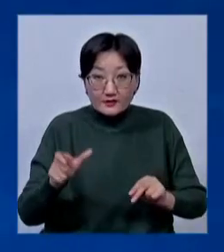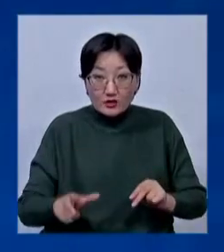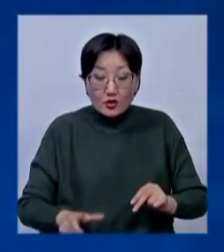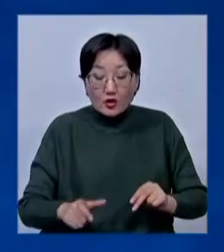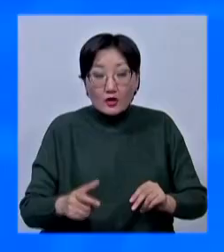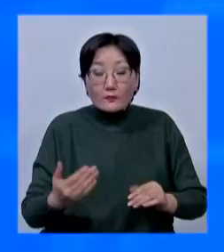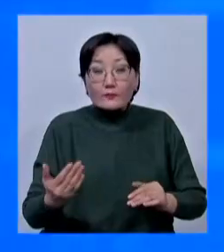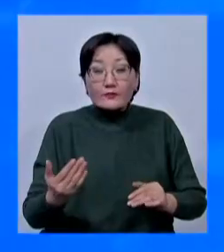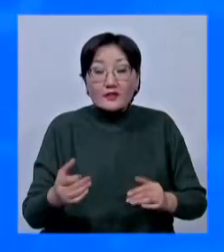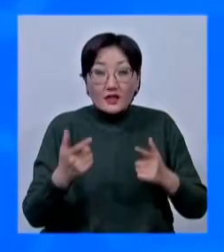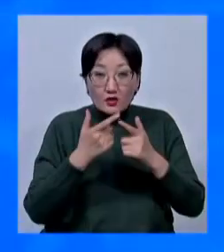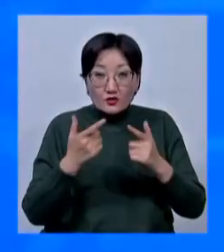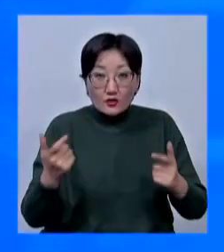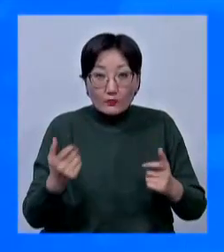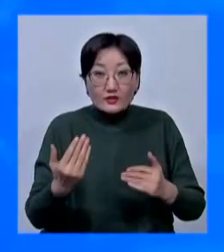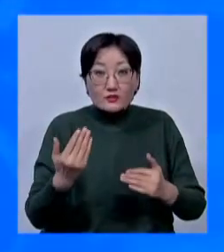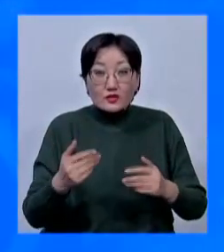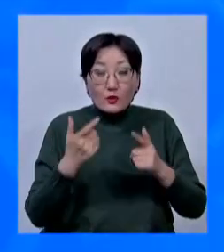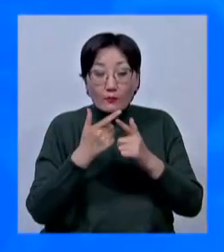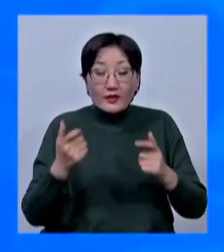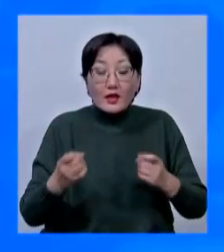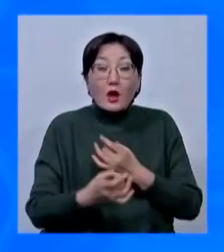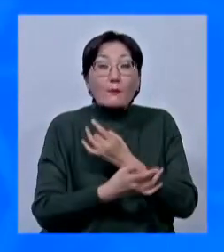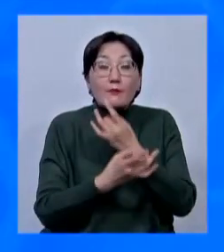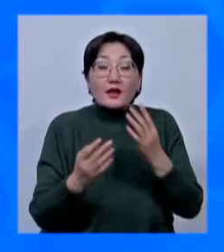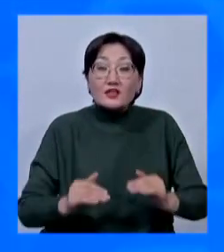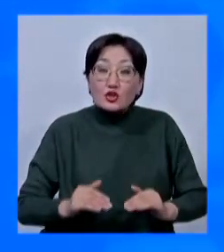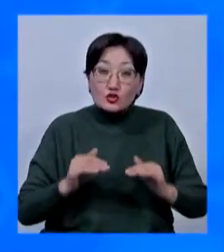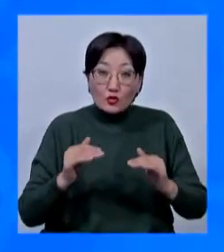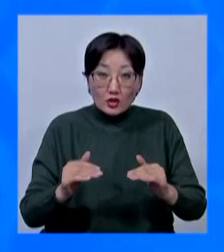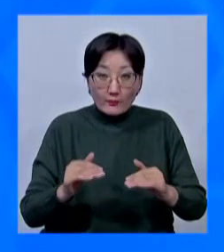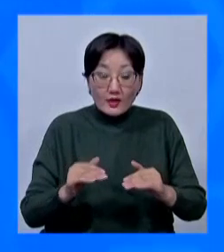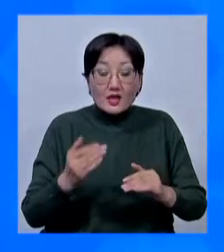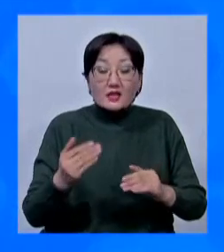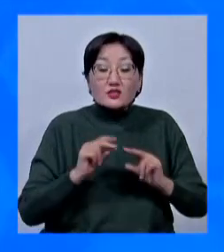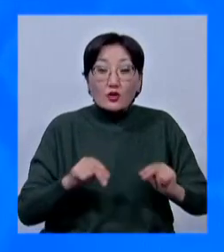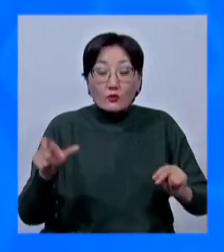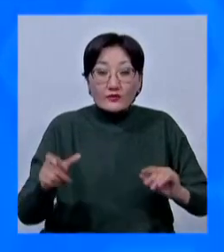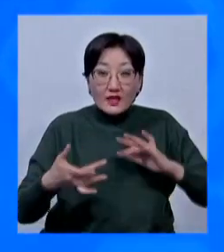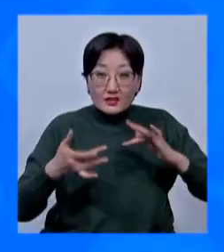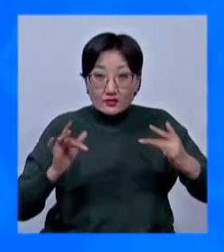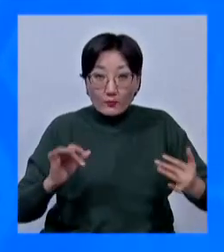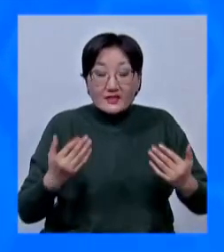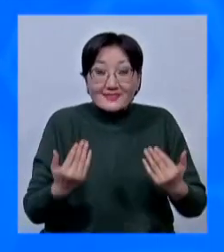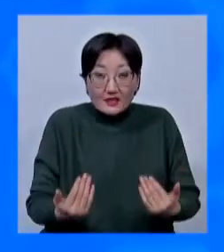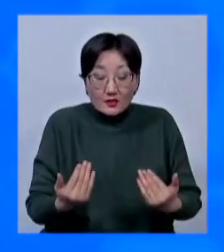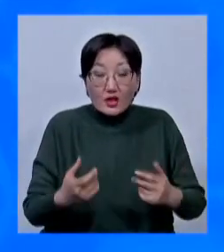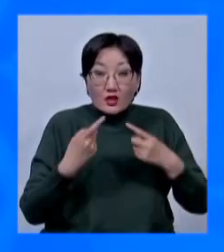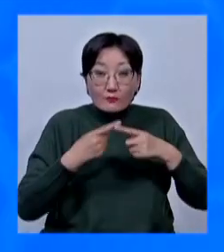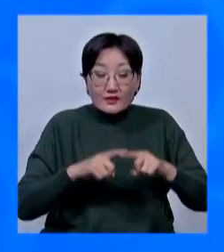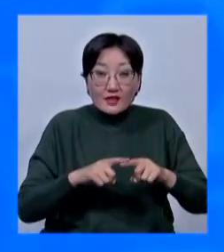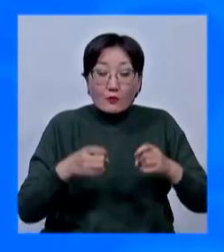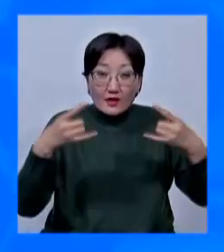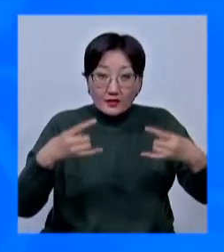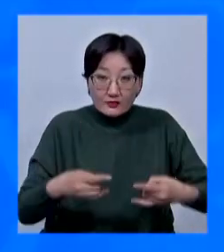мұғалімдерге де сол ақпараттық, олардың да ақпараттық мәдениеті жоғарылап, олардың да мынау цифровизация заманында жаңағы техникалық